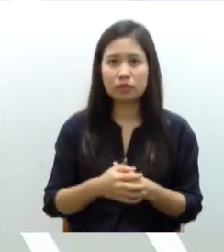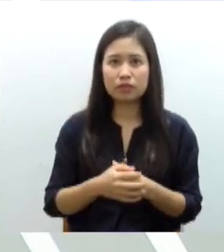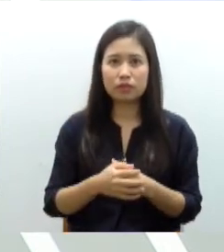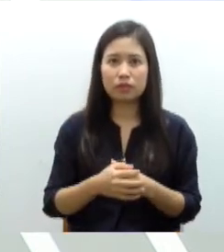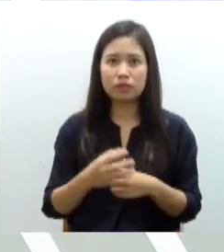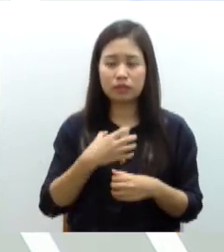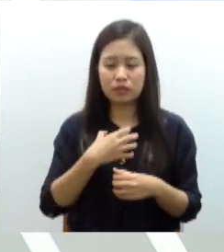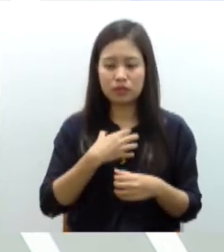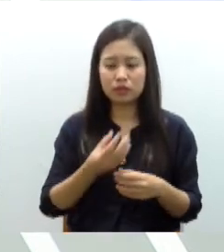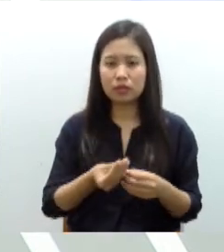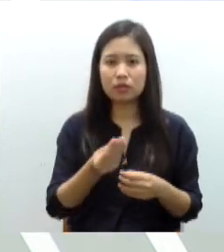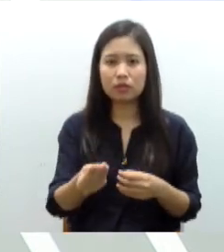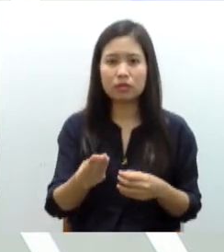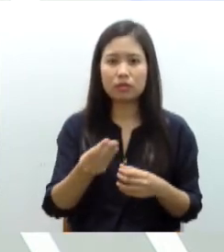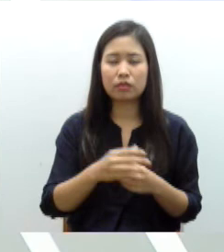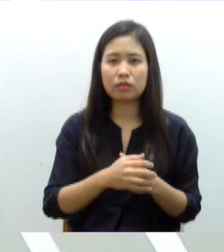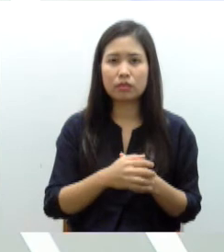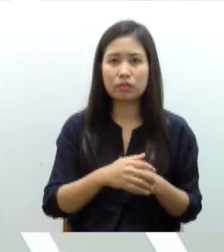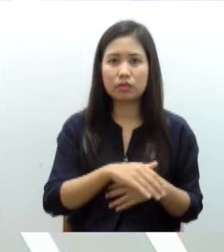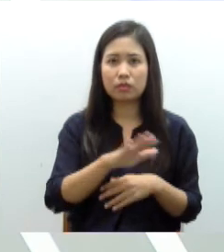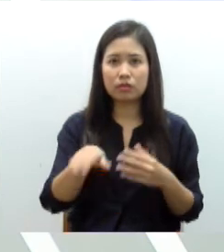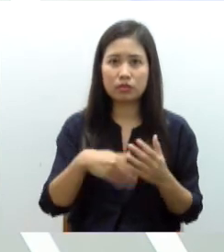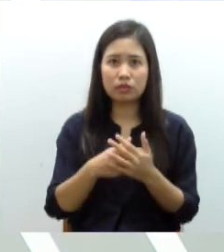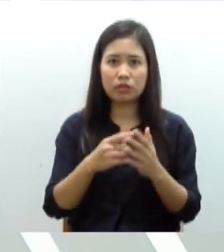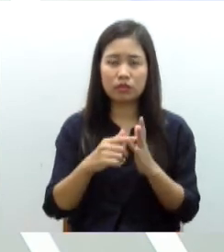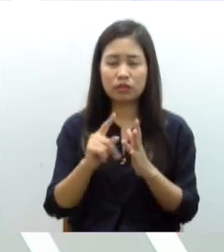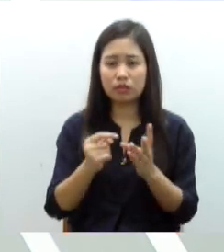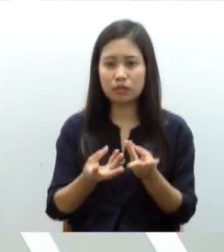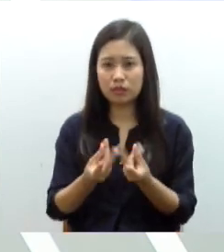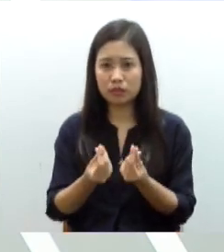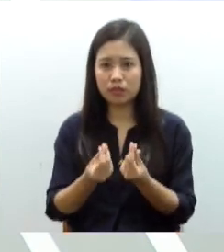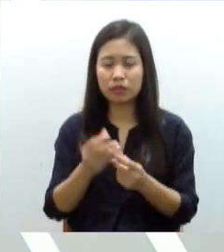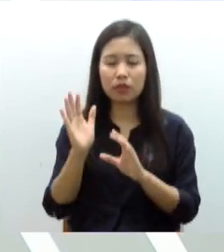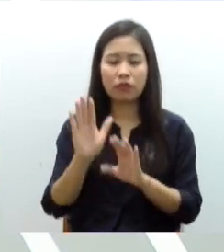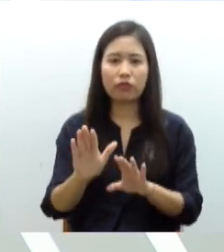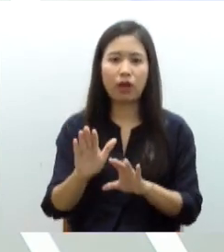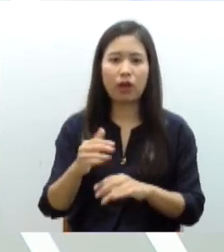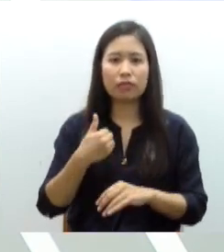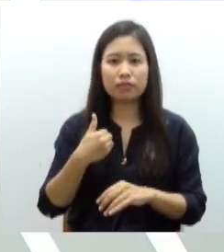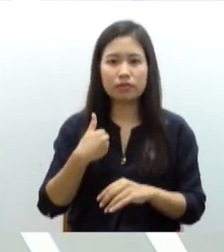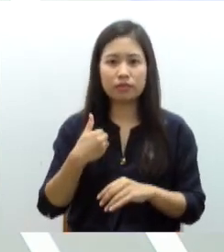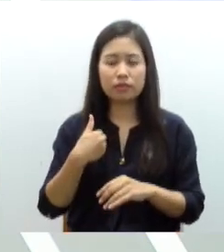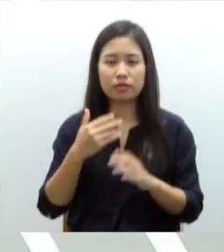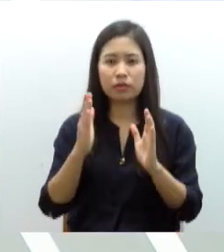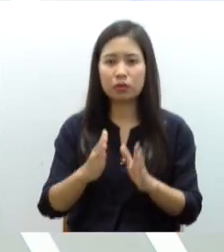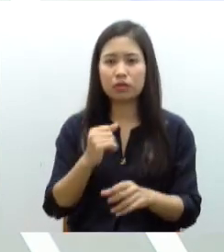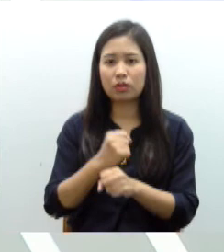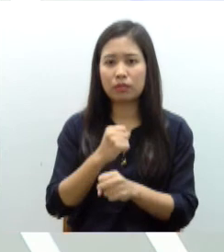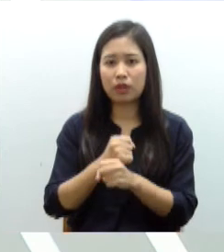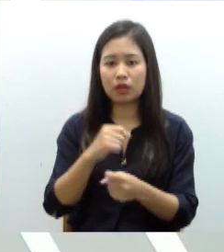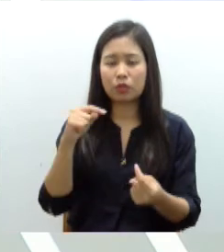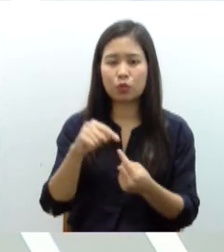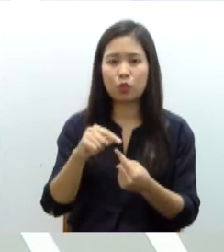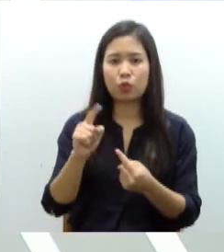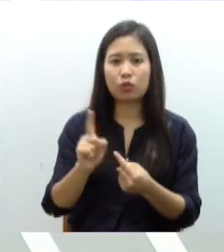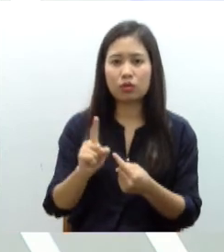จะถามทางท่านอุทิศบัวศรีครับว่าในส่วนของที่อยากจะฝากไว้นะครับให้กับบุคลากรในส่วนของสพท.ได้รับทราบครับเรื่อง